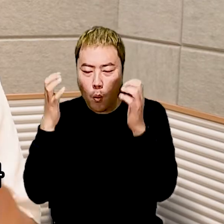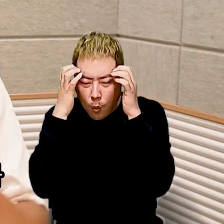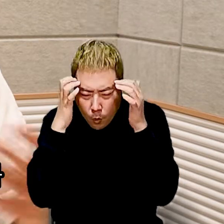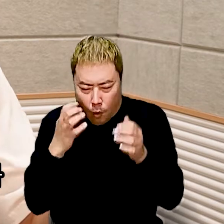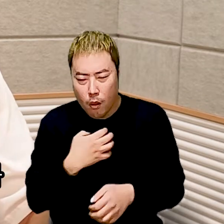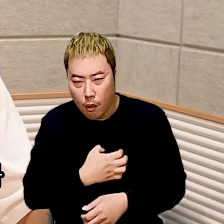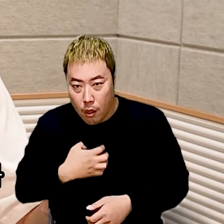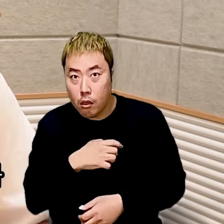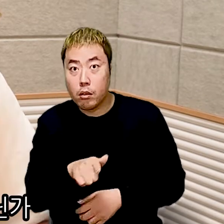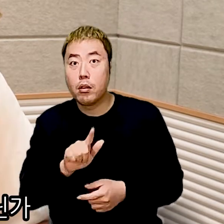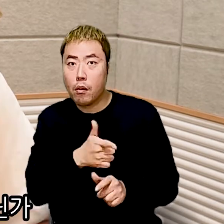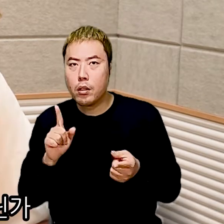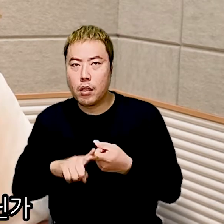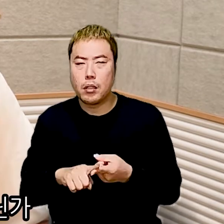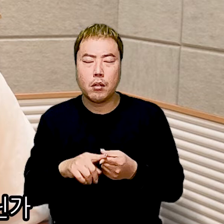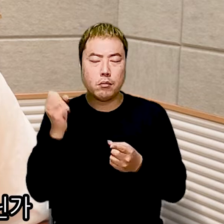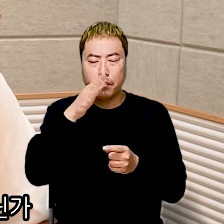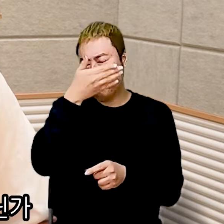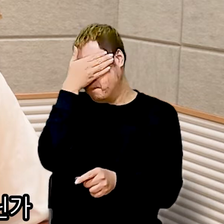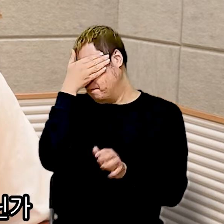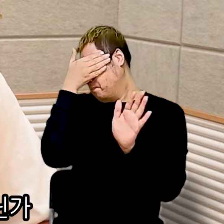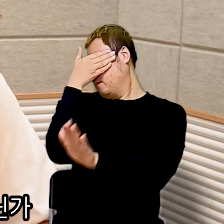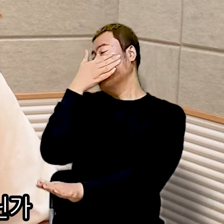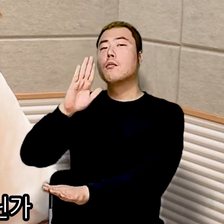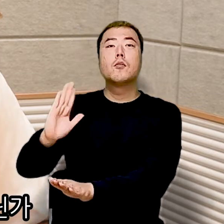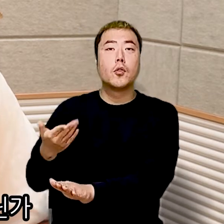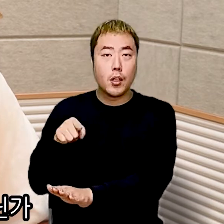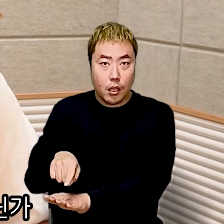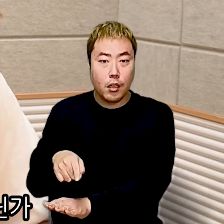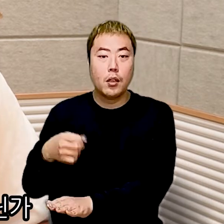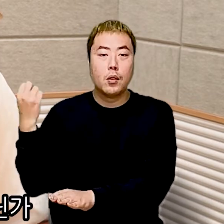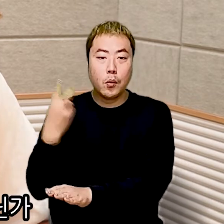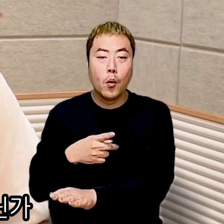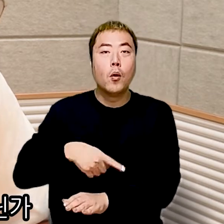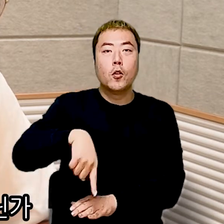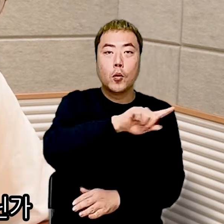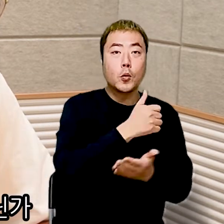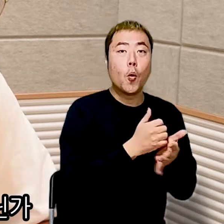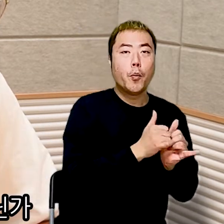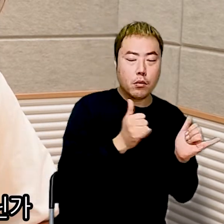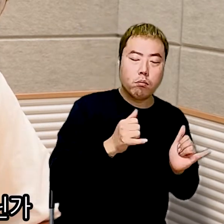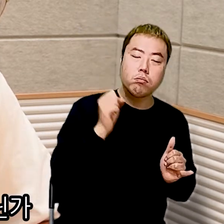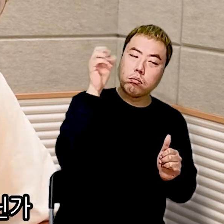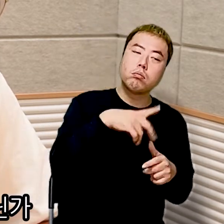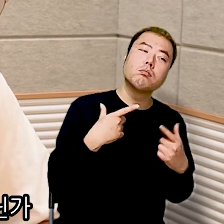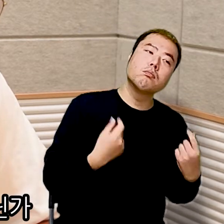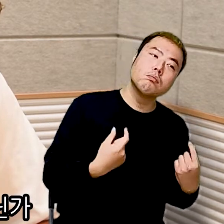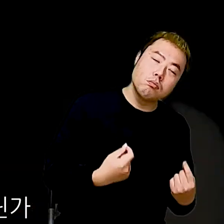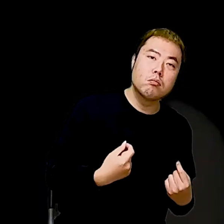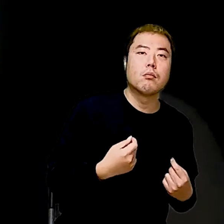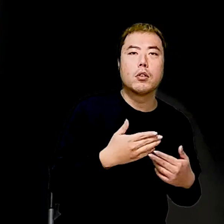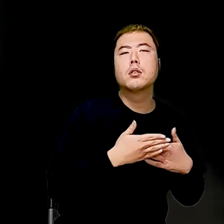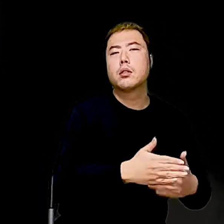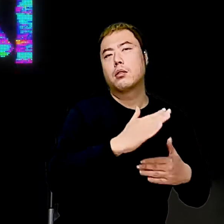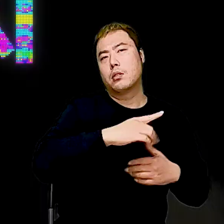고충은 회피되는 또는 무감각한 형태로 소비자에게 보여지고 있는 것은 아닌가.